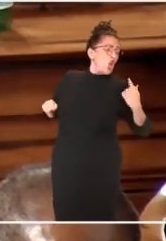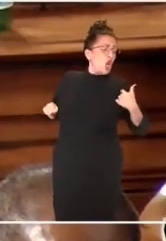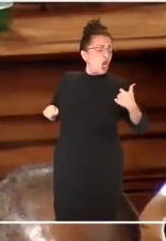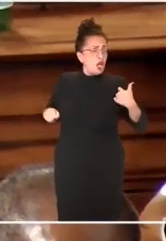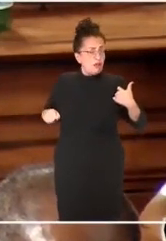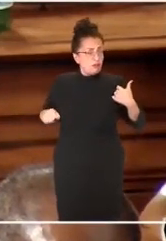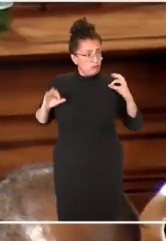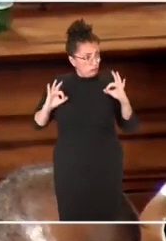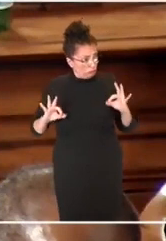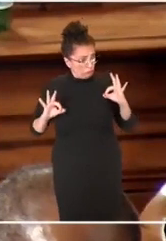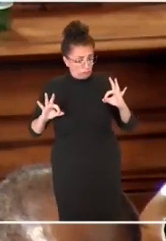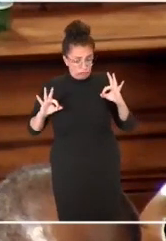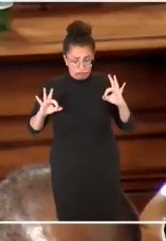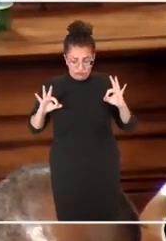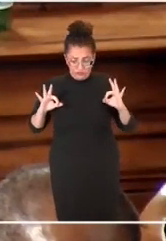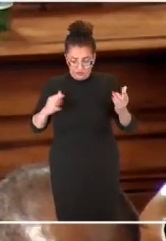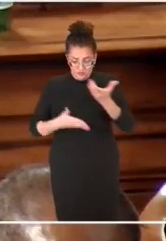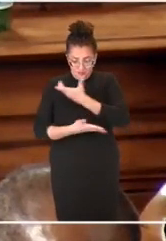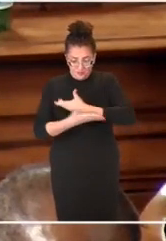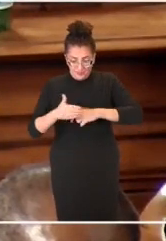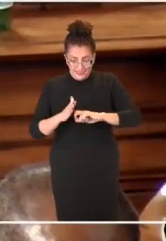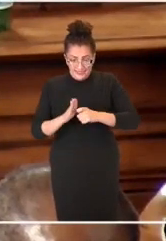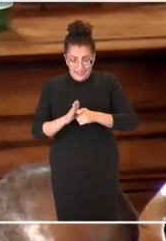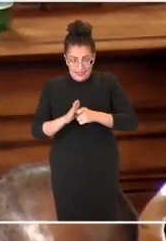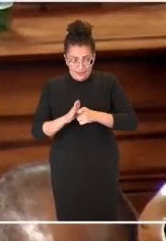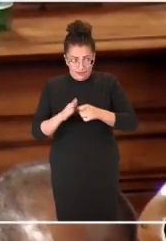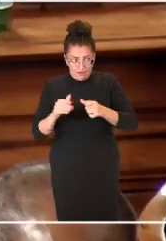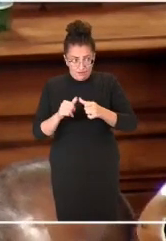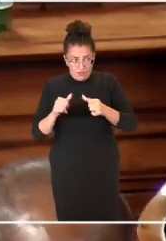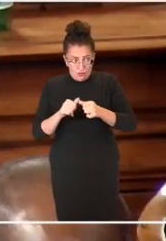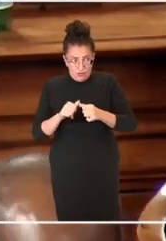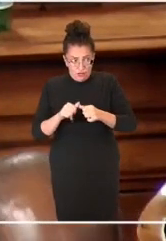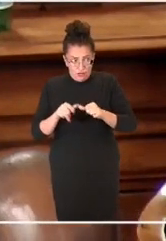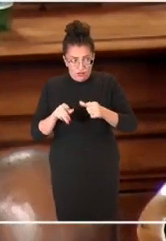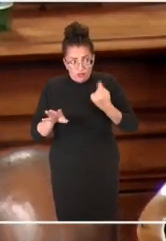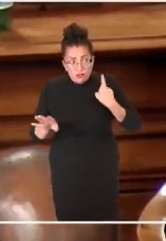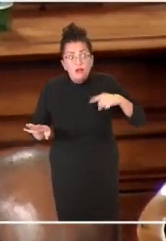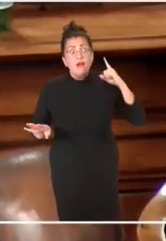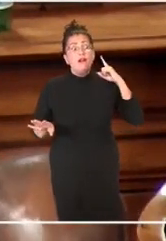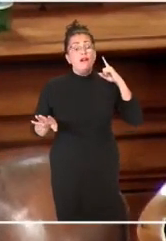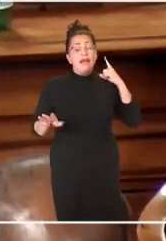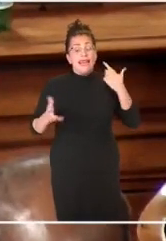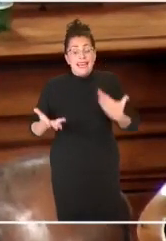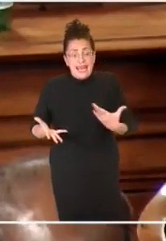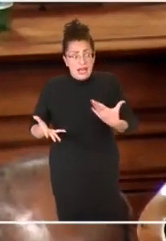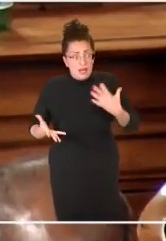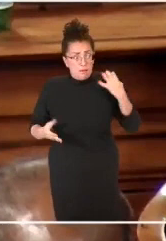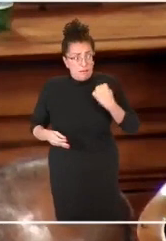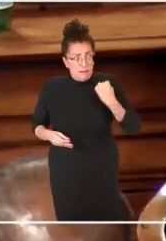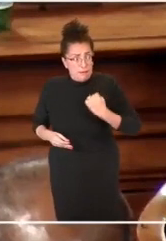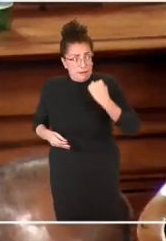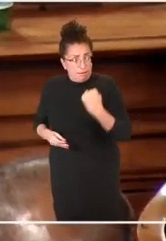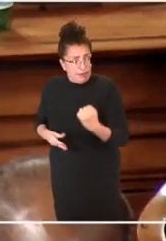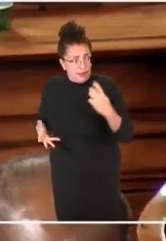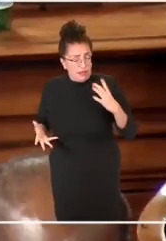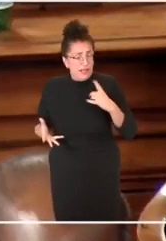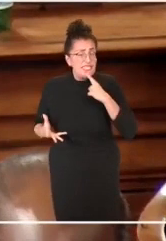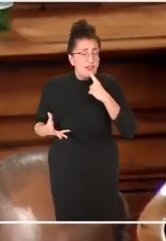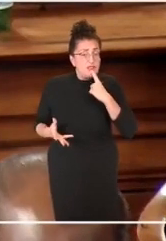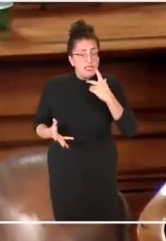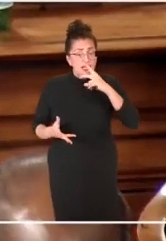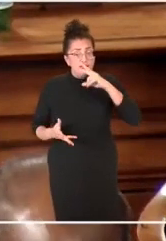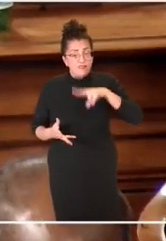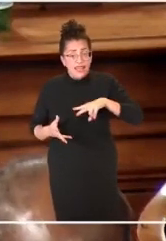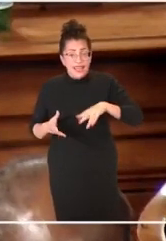délibération. Vous poursuivez comme avant, en pire, je vais y revenir, puisque le fond ne fait plus du tout l'objet